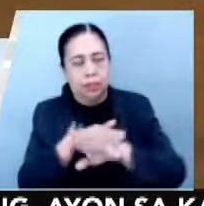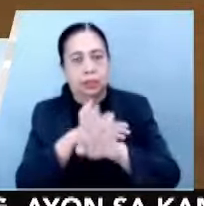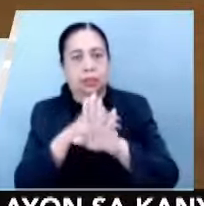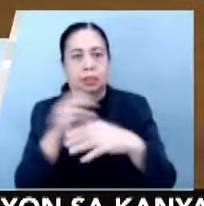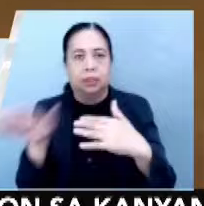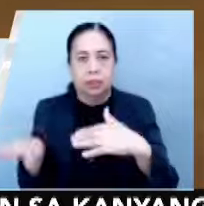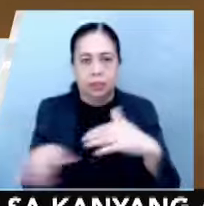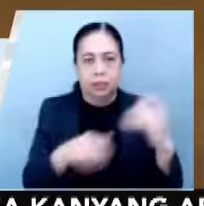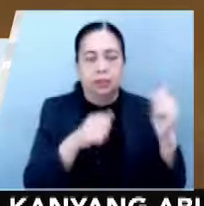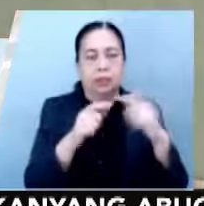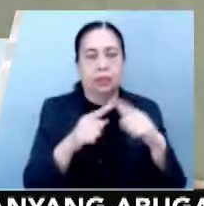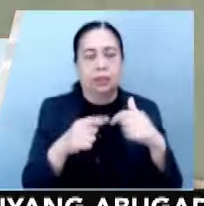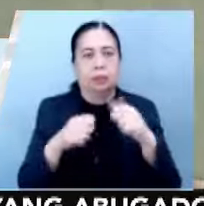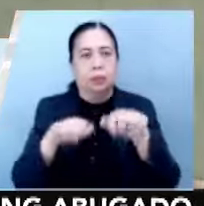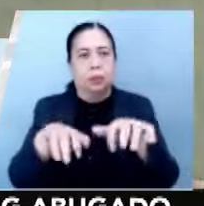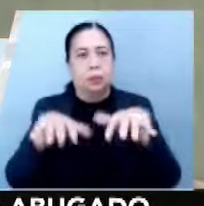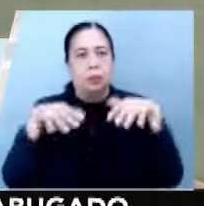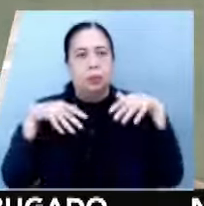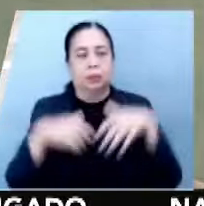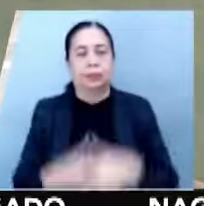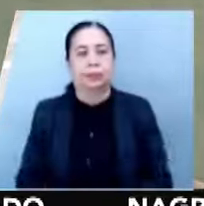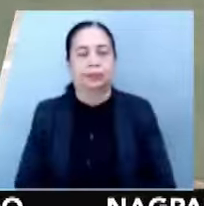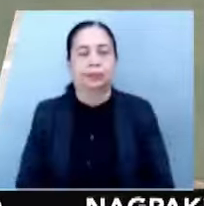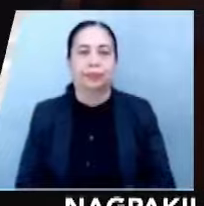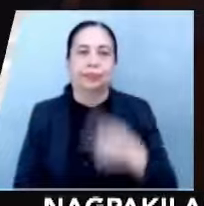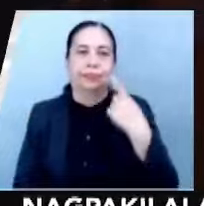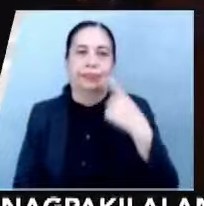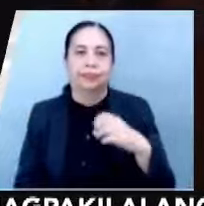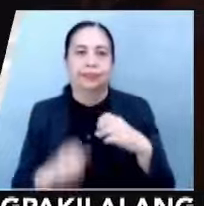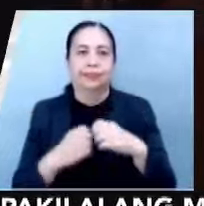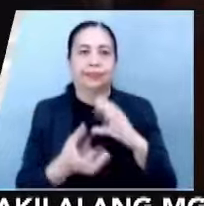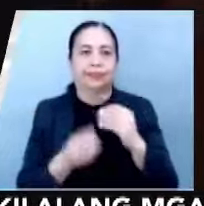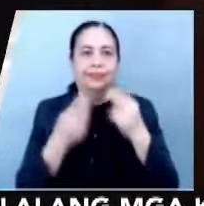ng session hall. Para sa GMA Integrated